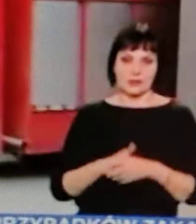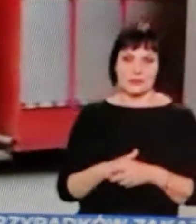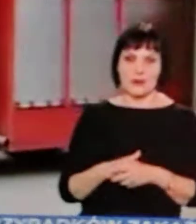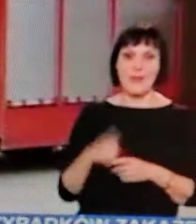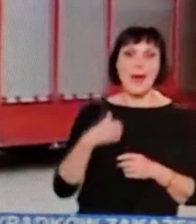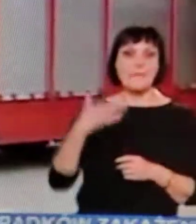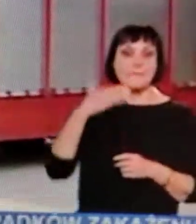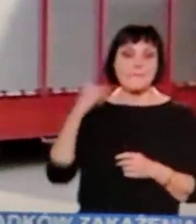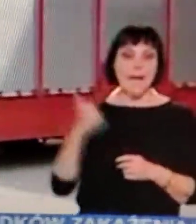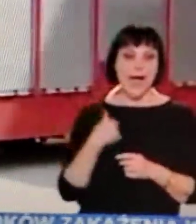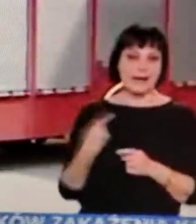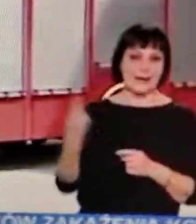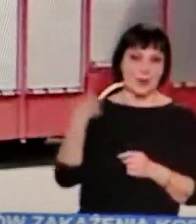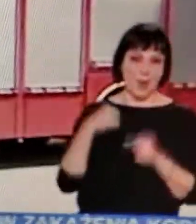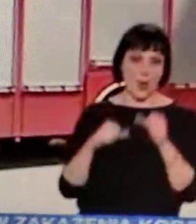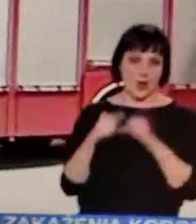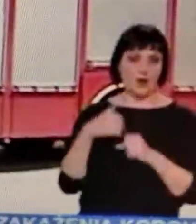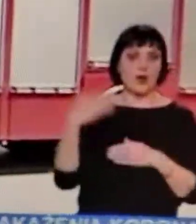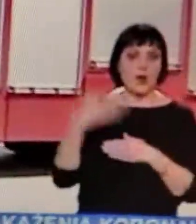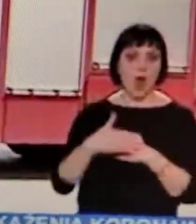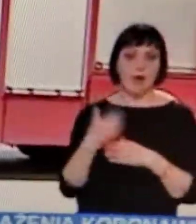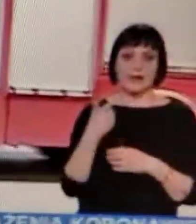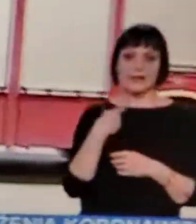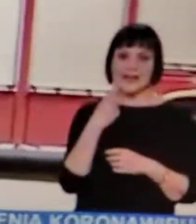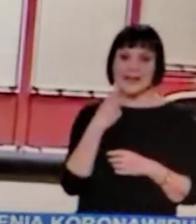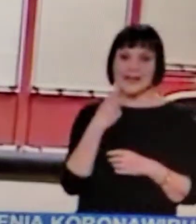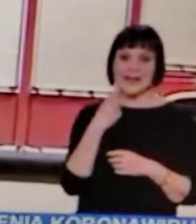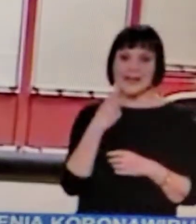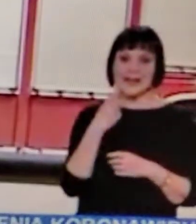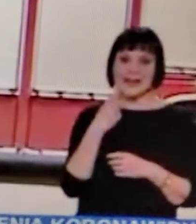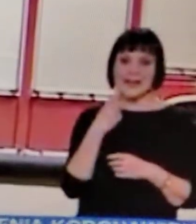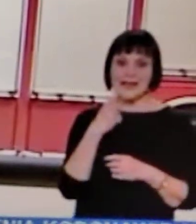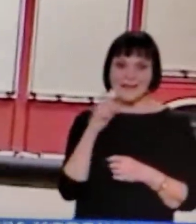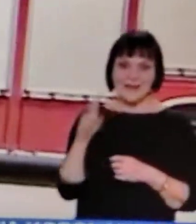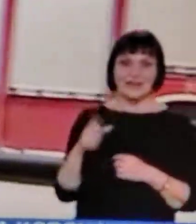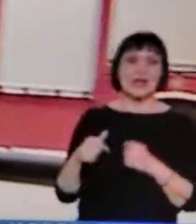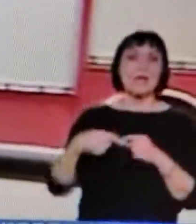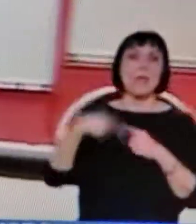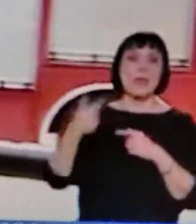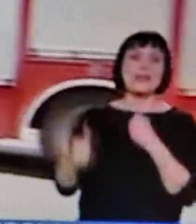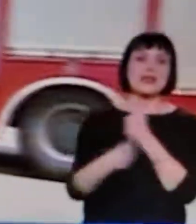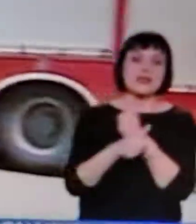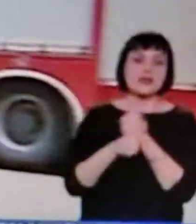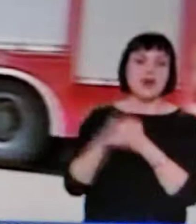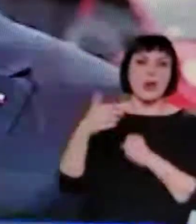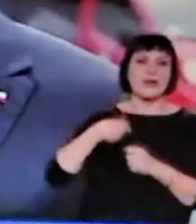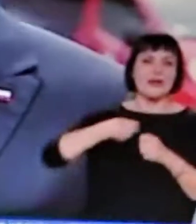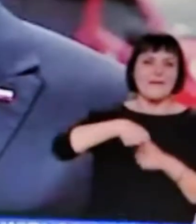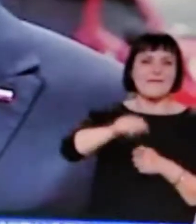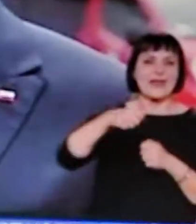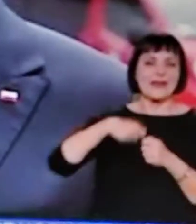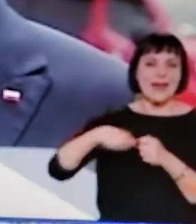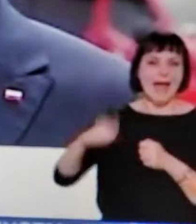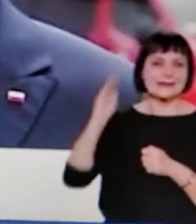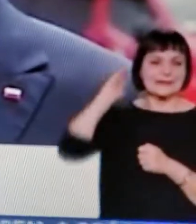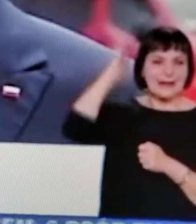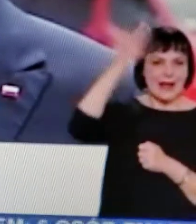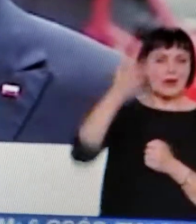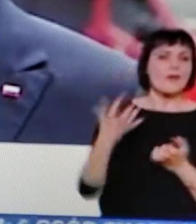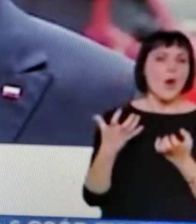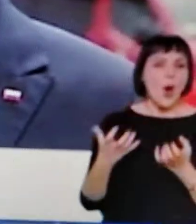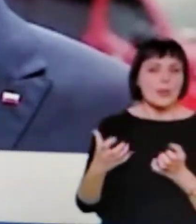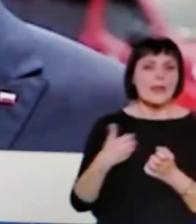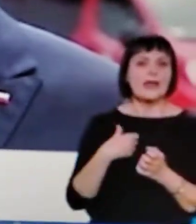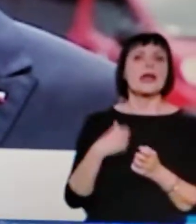Od maja ubiegłego roku do końca kwietnia ponad 60 tysięcy wyjazdów strażaków ochotników